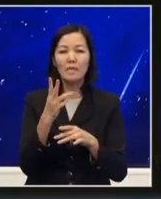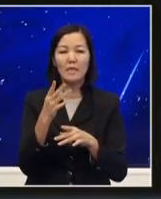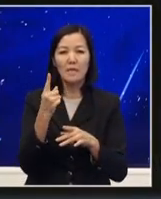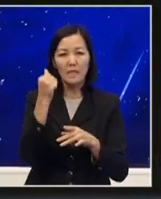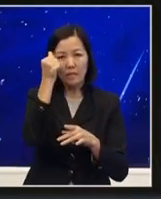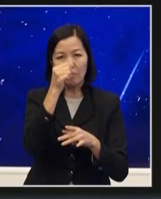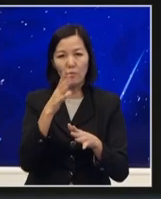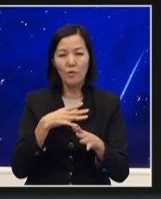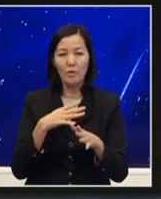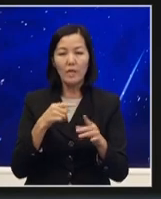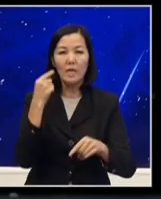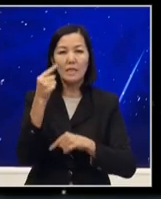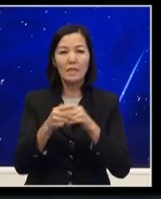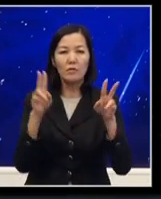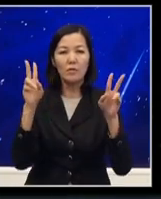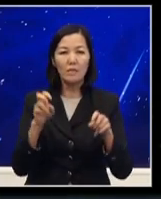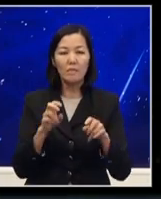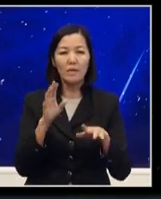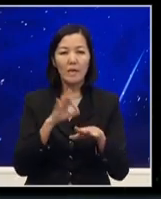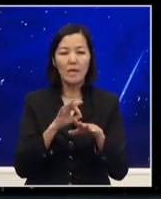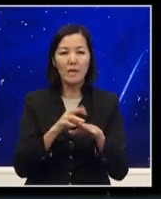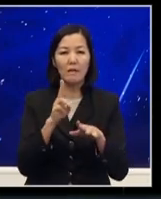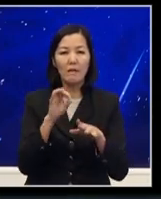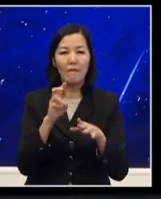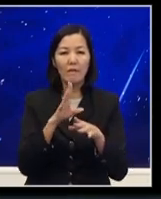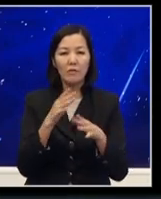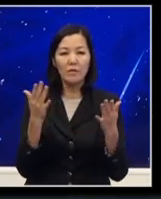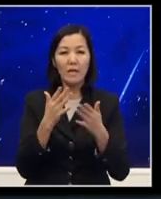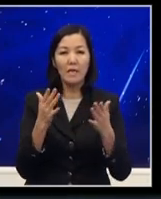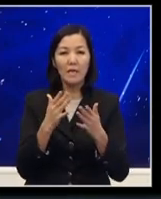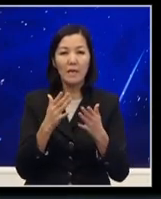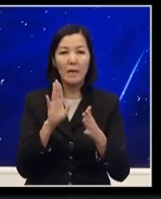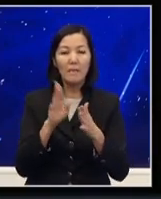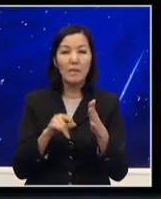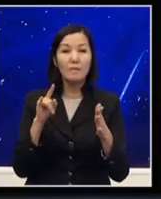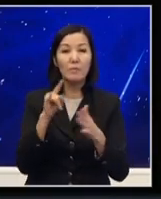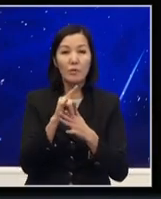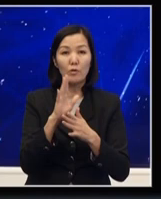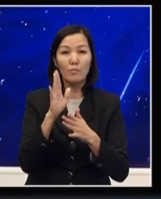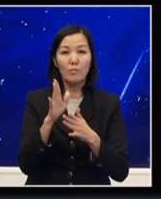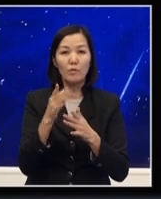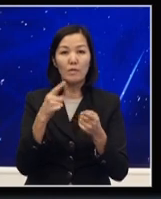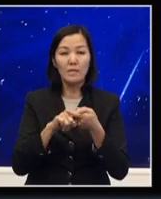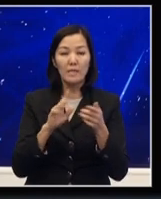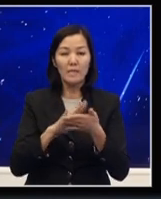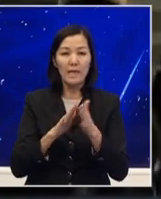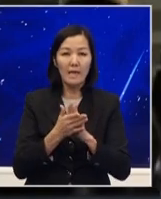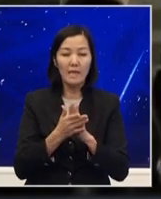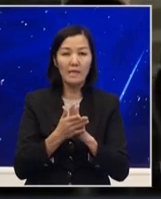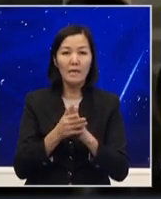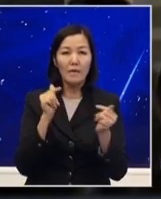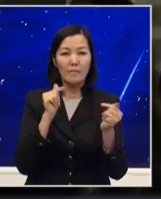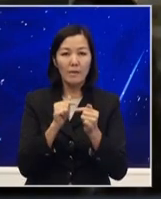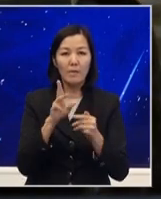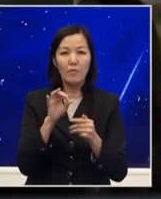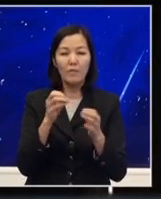Темой следующего шоу дронов станет коронавирус. Но какие фигуры покажут беспилотники, будет зависеть от состояния борьбы с